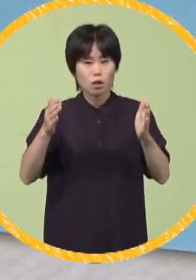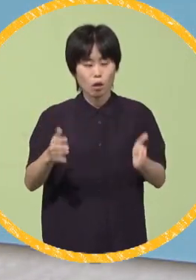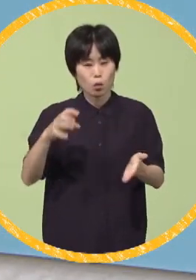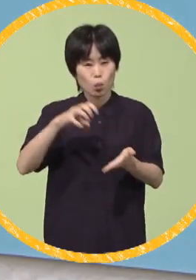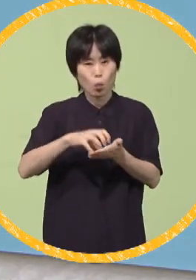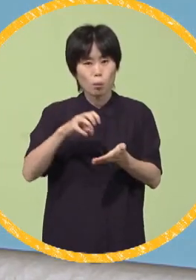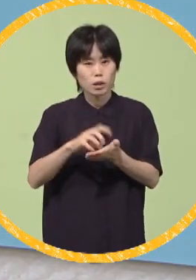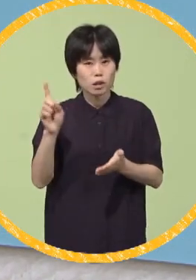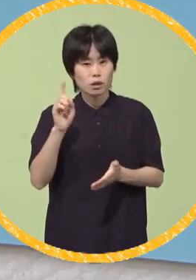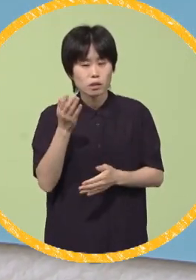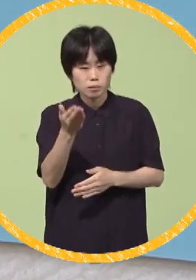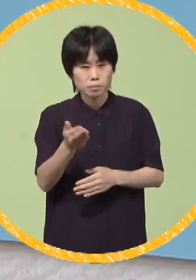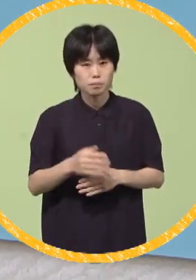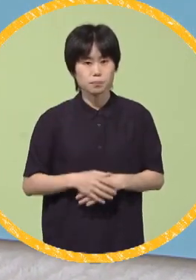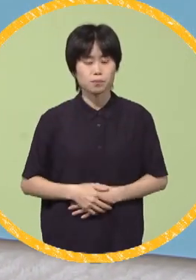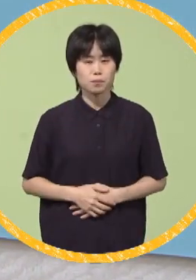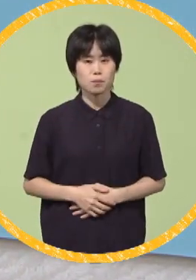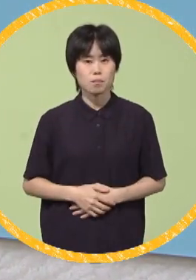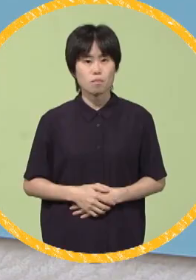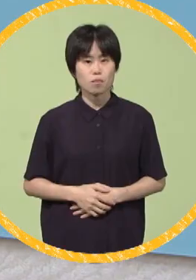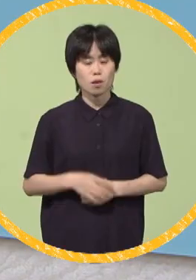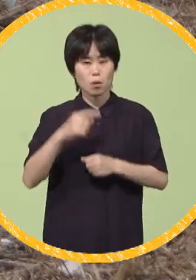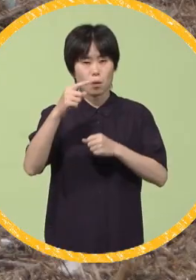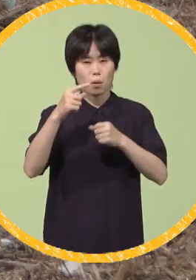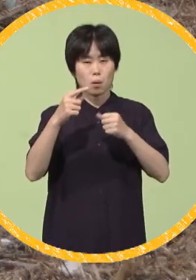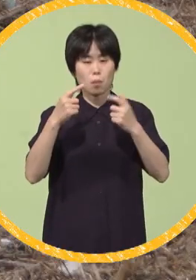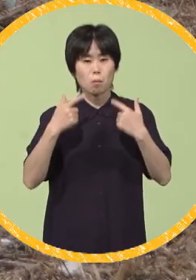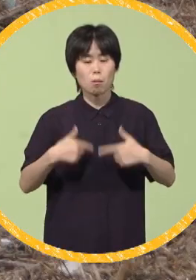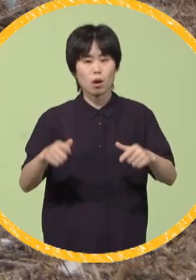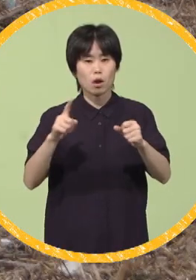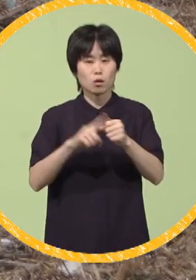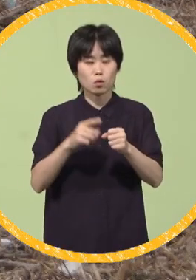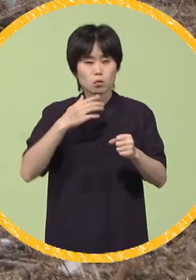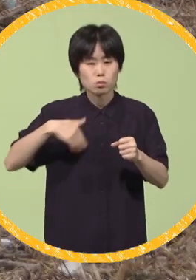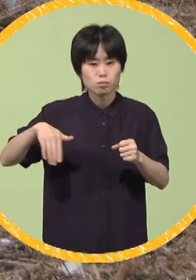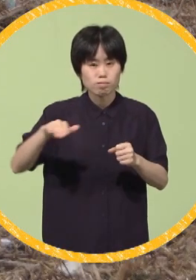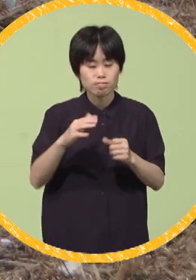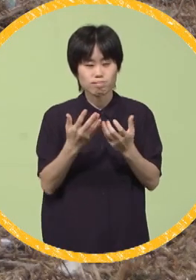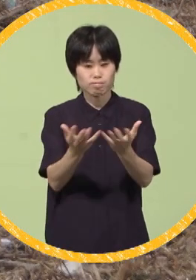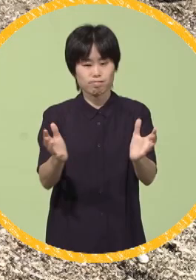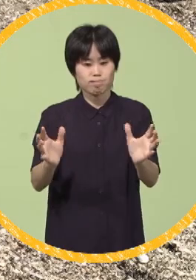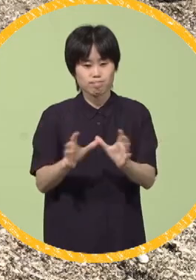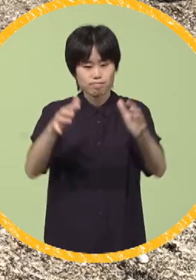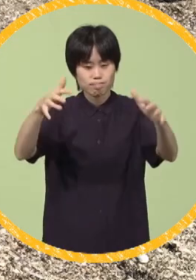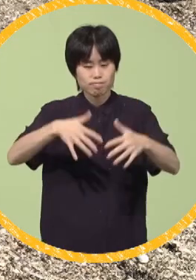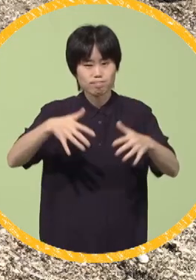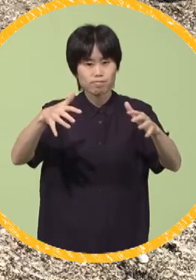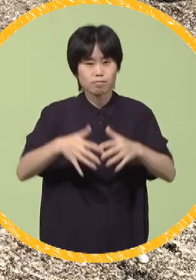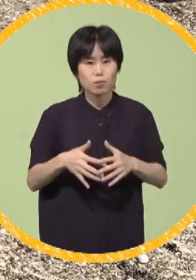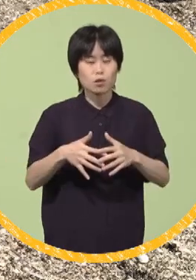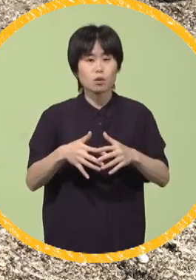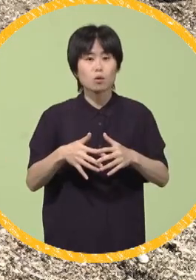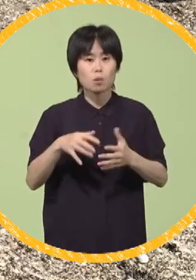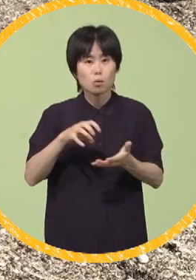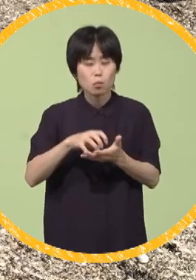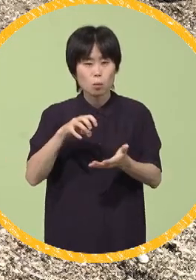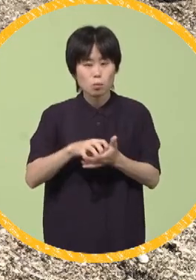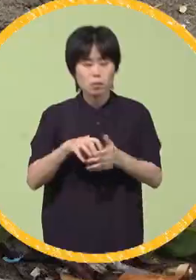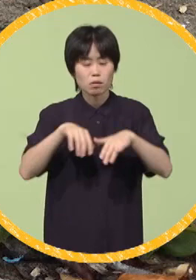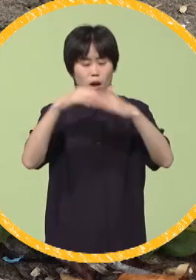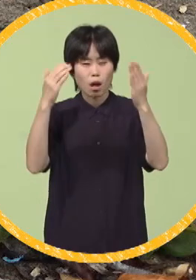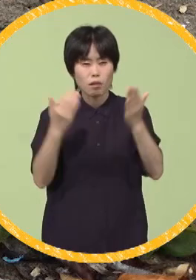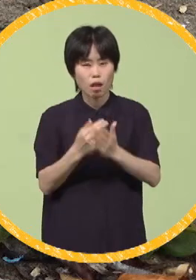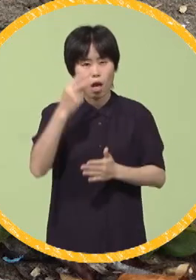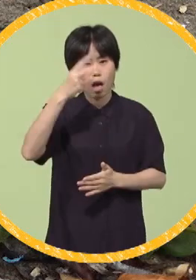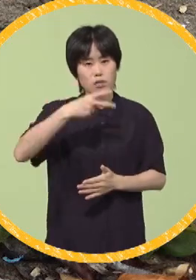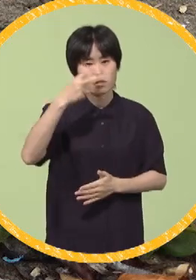ミってどれぐらいあるんですか。 はい、毎年はい、私たち美化財団が集めているゴミは、うん、約2000トンになります。 2000トン、